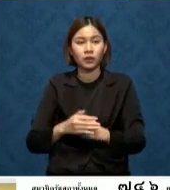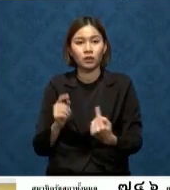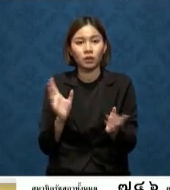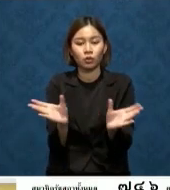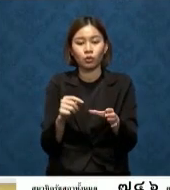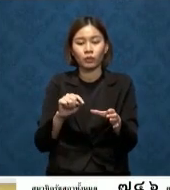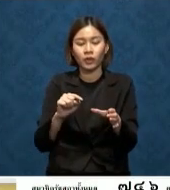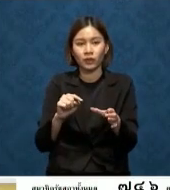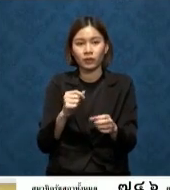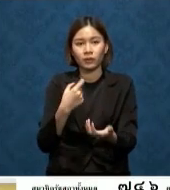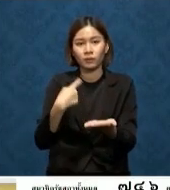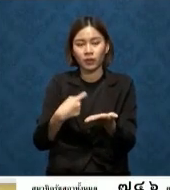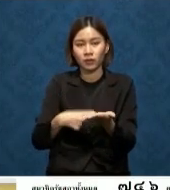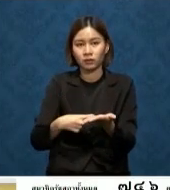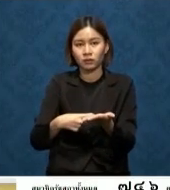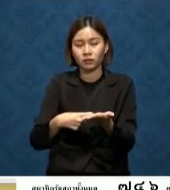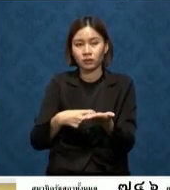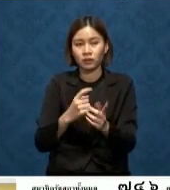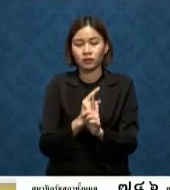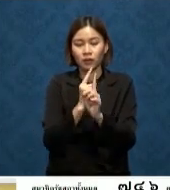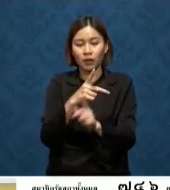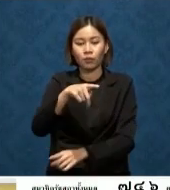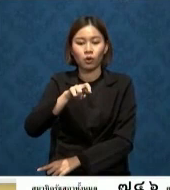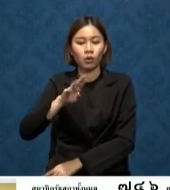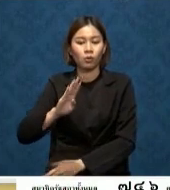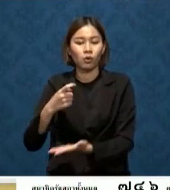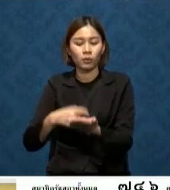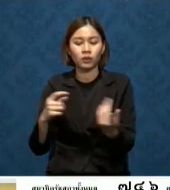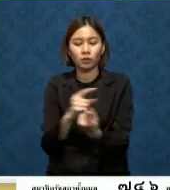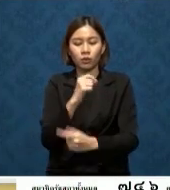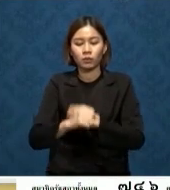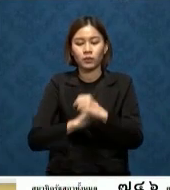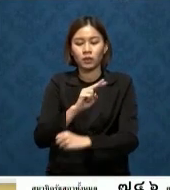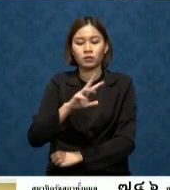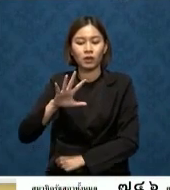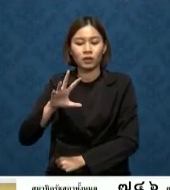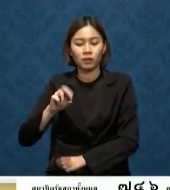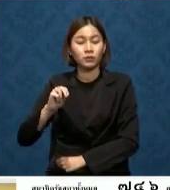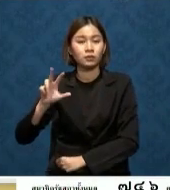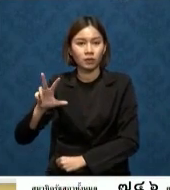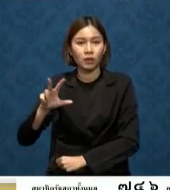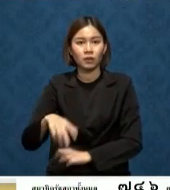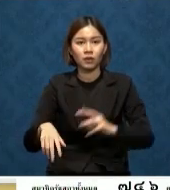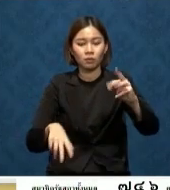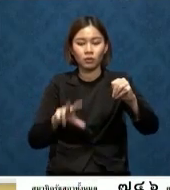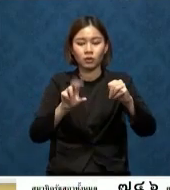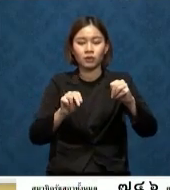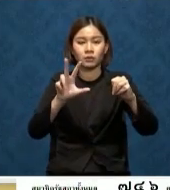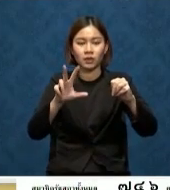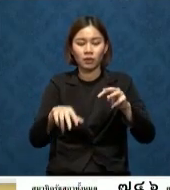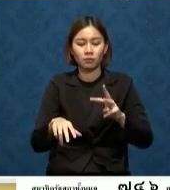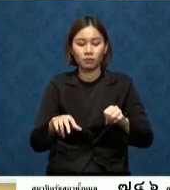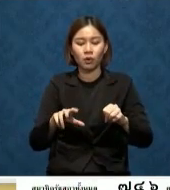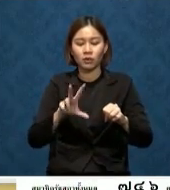ลุ่มของผู้ประกันตนตามพระราชบัญญัติประกันสังคมพ.ศ. 2533มาตรา33และ